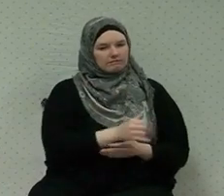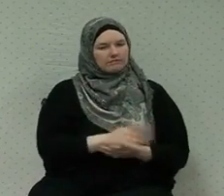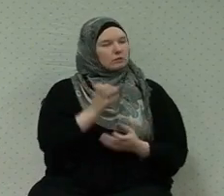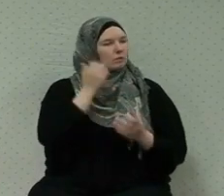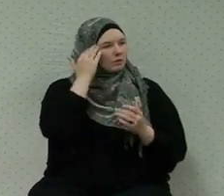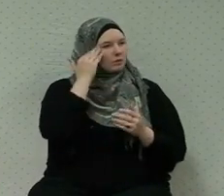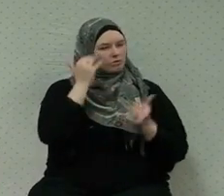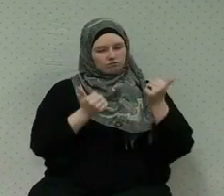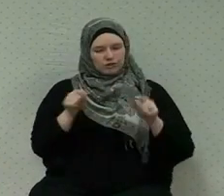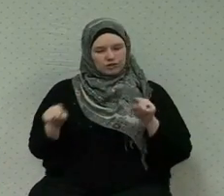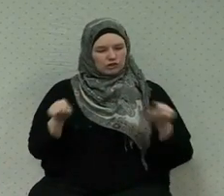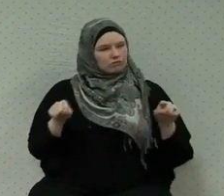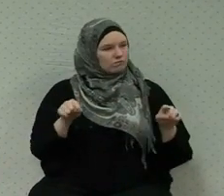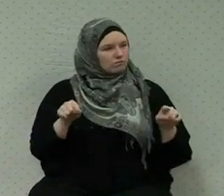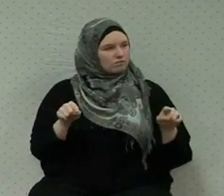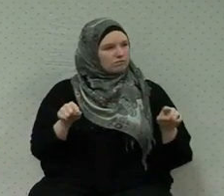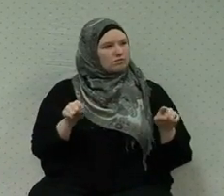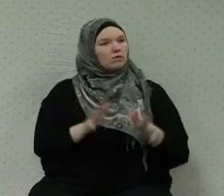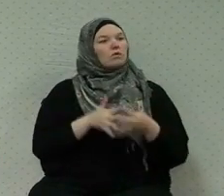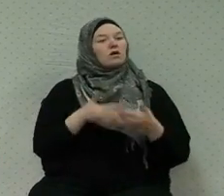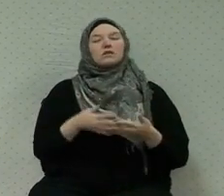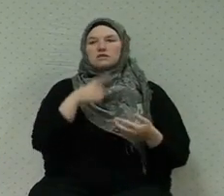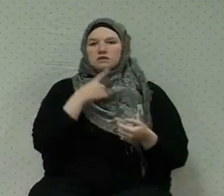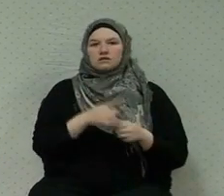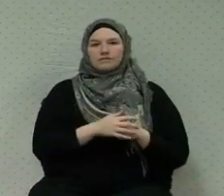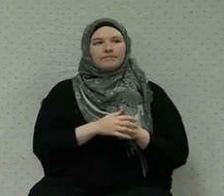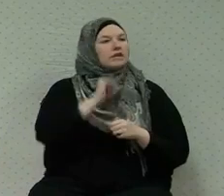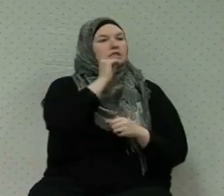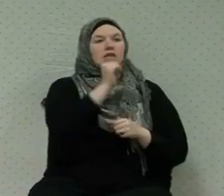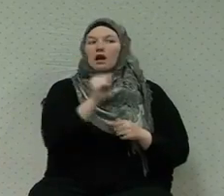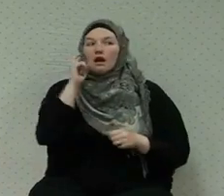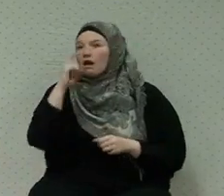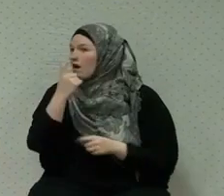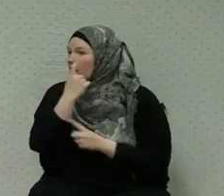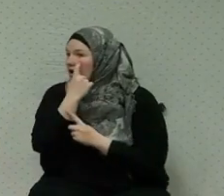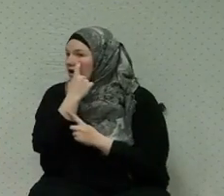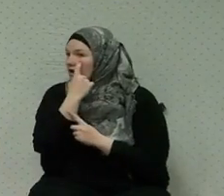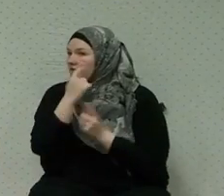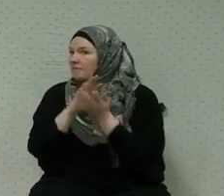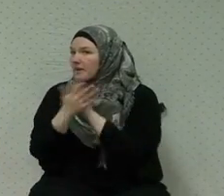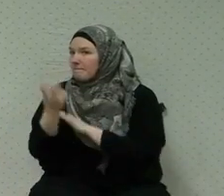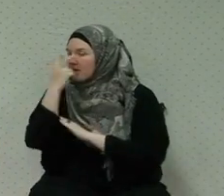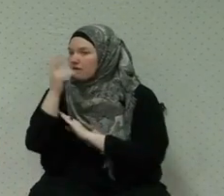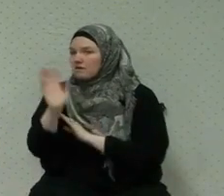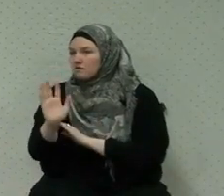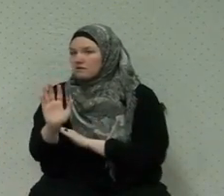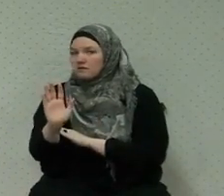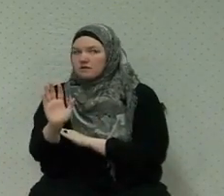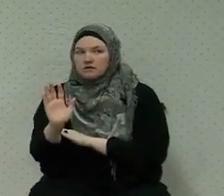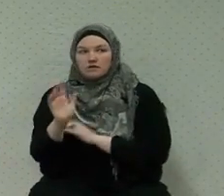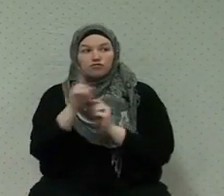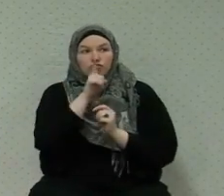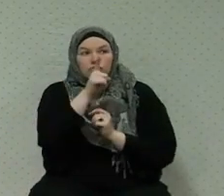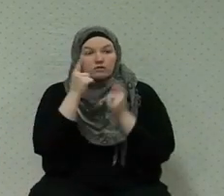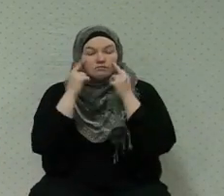لَا تَعْمَى الْأَبْصَارِ. It's not the eyes that become blind. وَإِنَّمَا